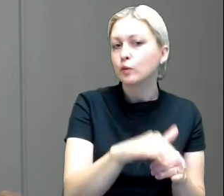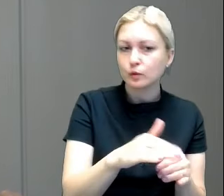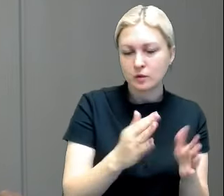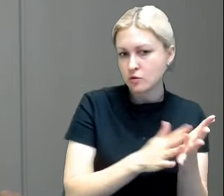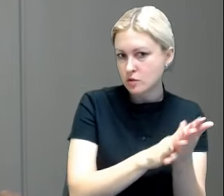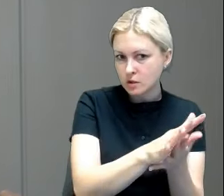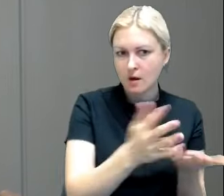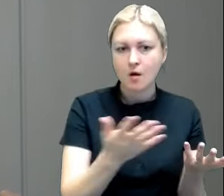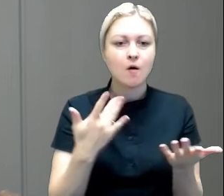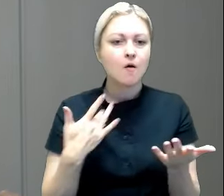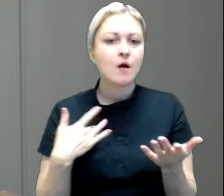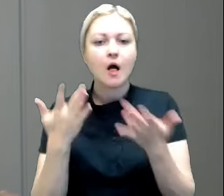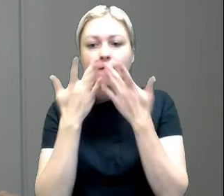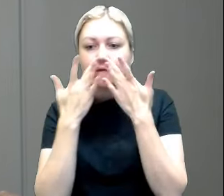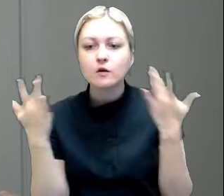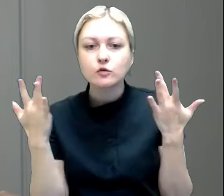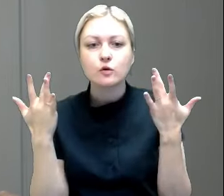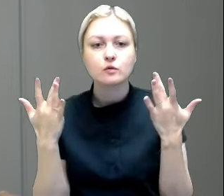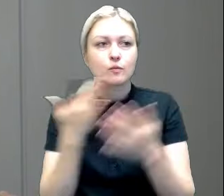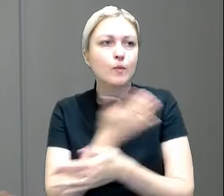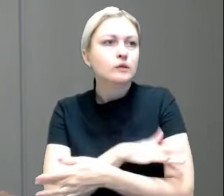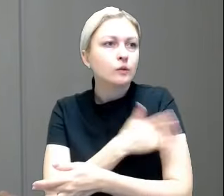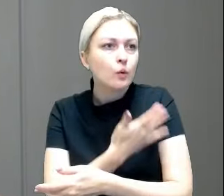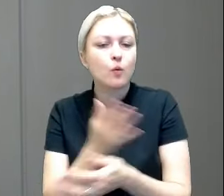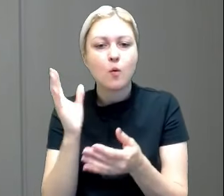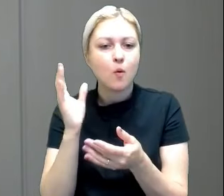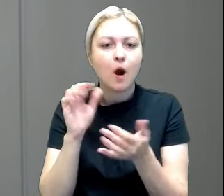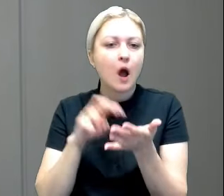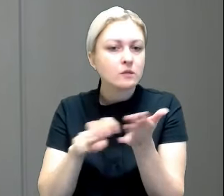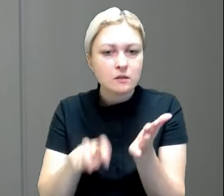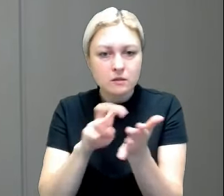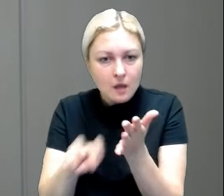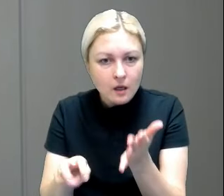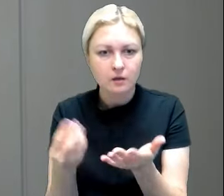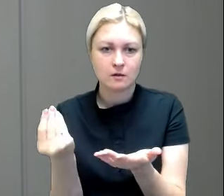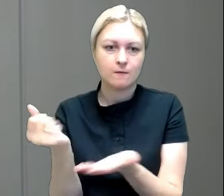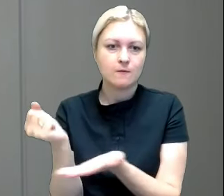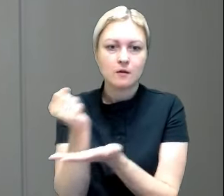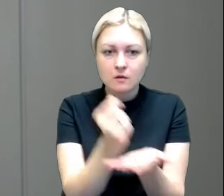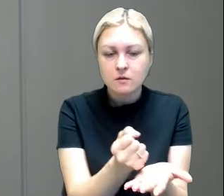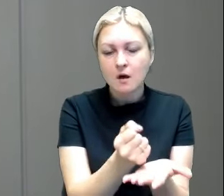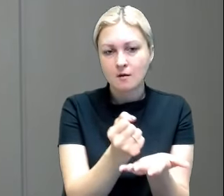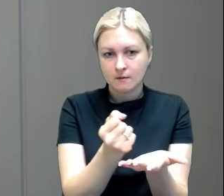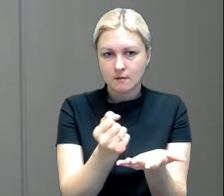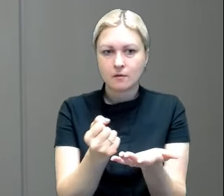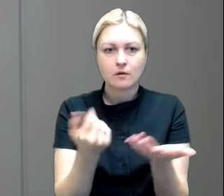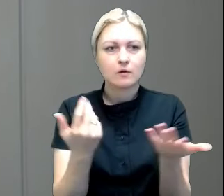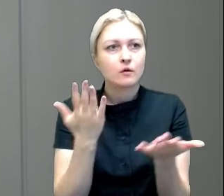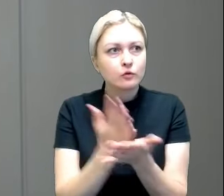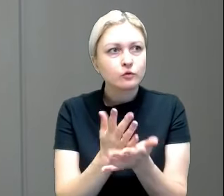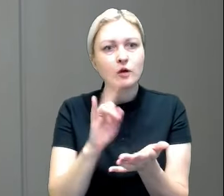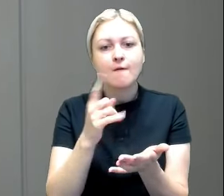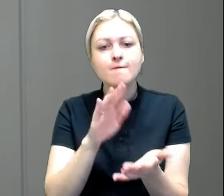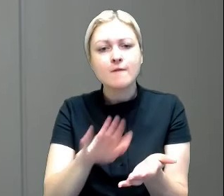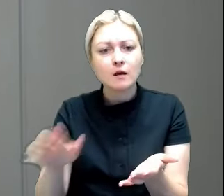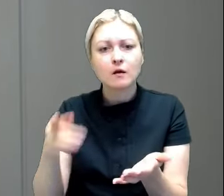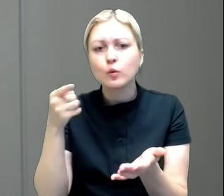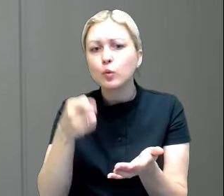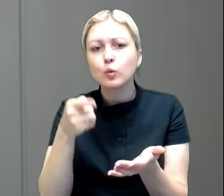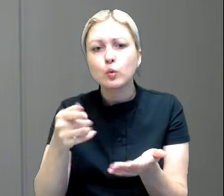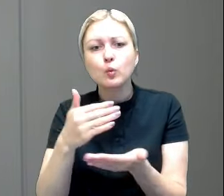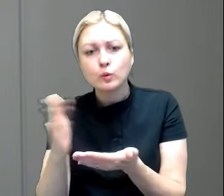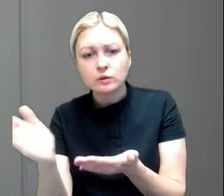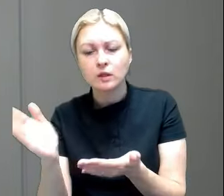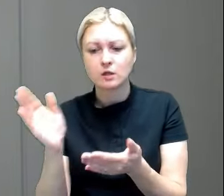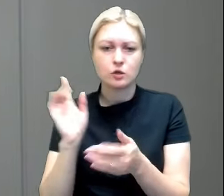viešosios pirties paslaugų ir jos finansavimo ir tai užtikrintų ne vienam tūaniui vaikų saugumą klaipėdos mieste